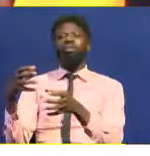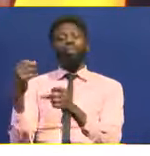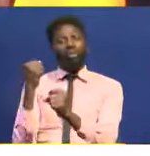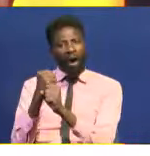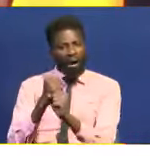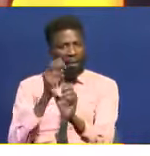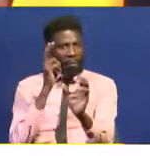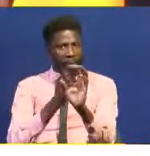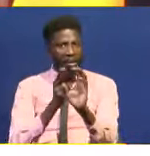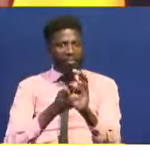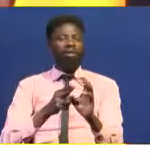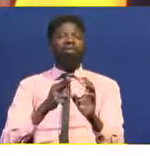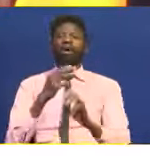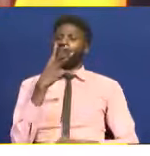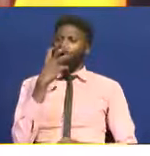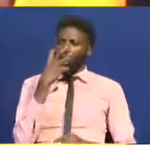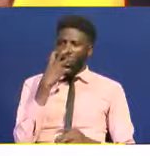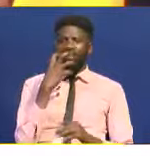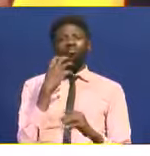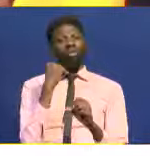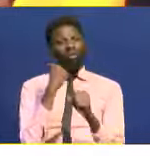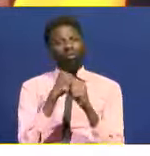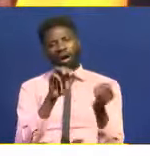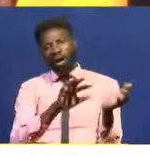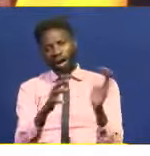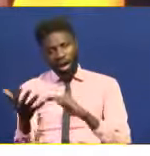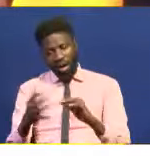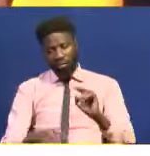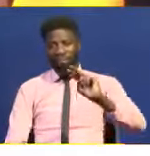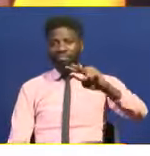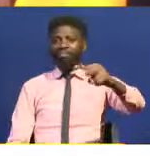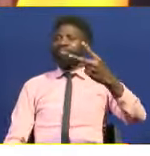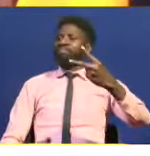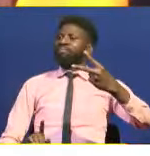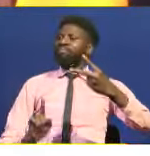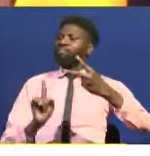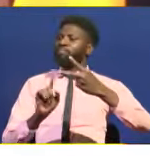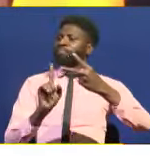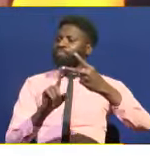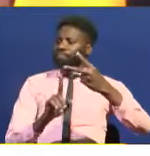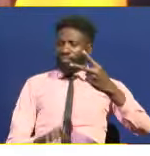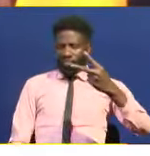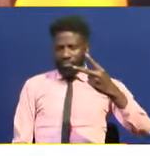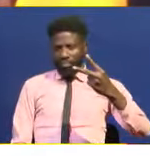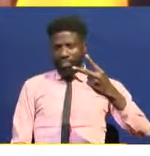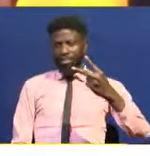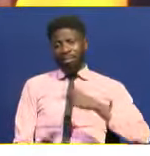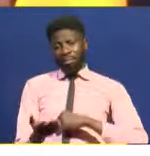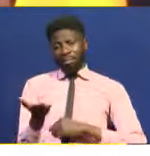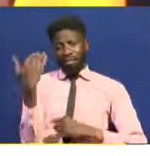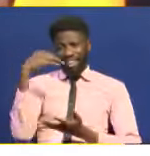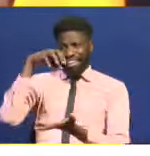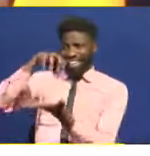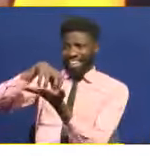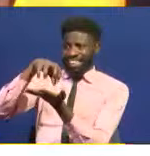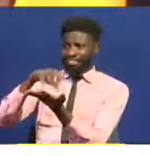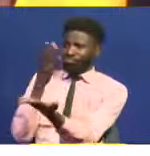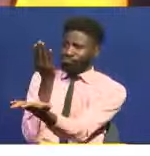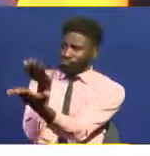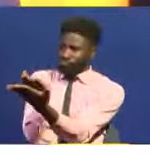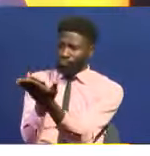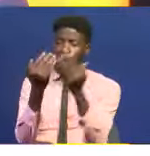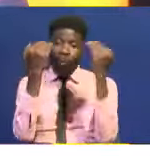chama, awalete pamoja. Jambo la pili, ile kesi ambazo zimepelekwa